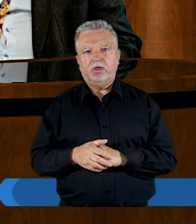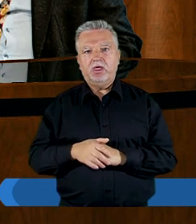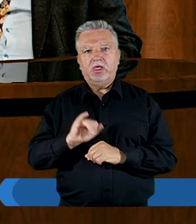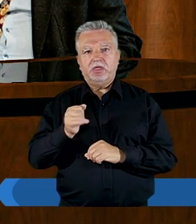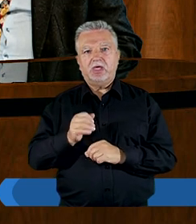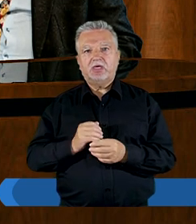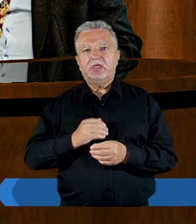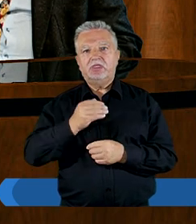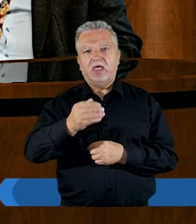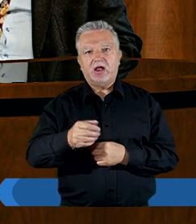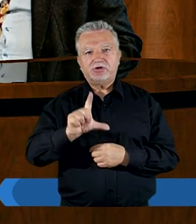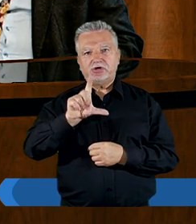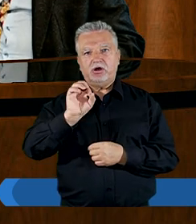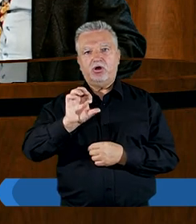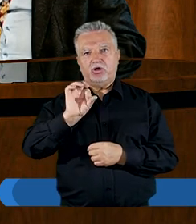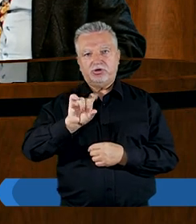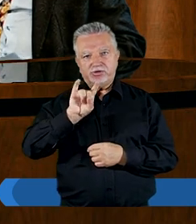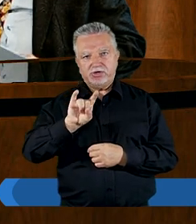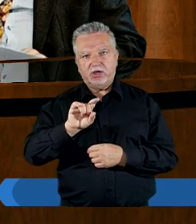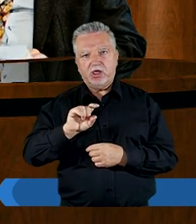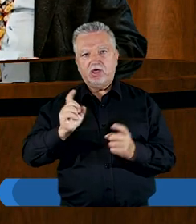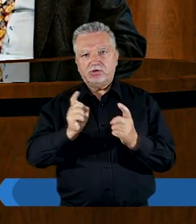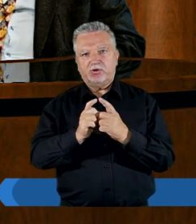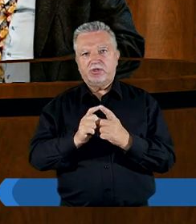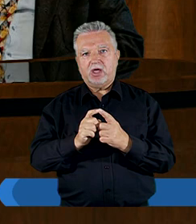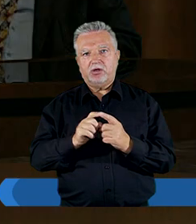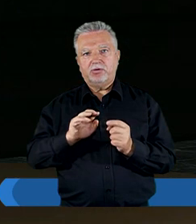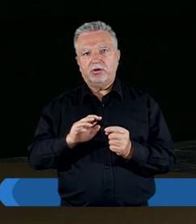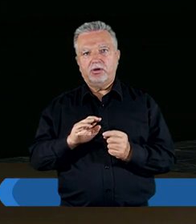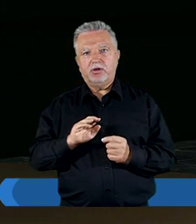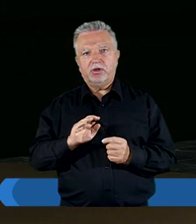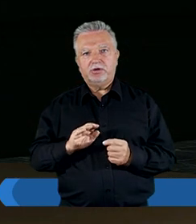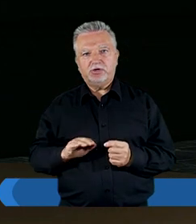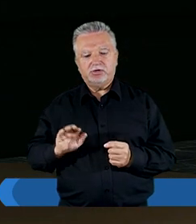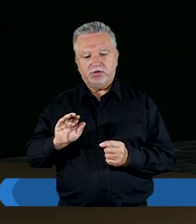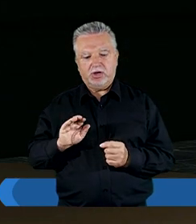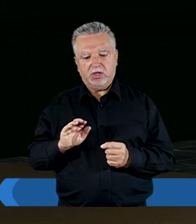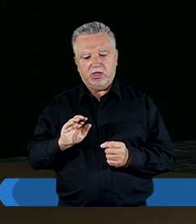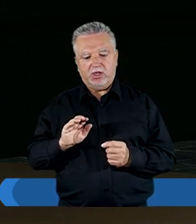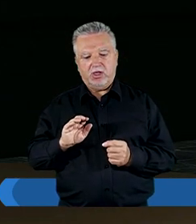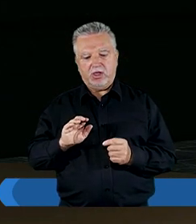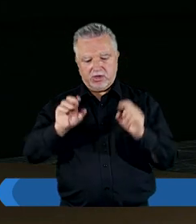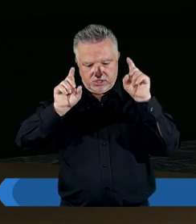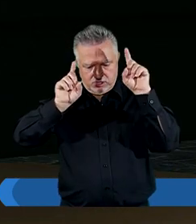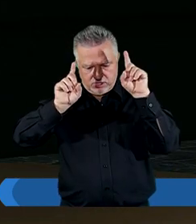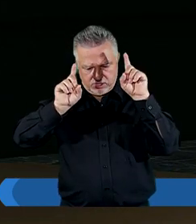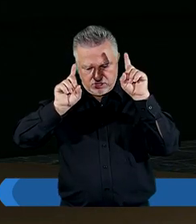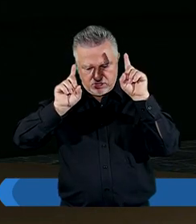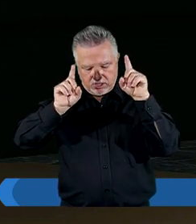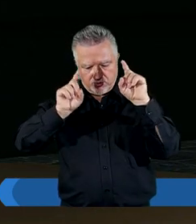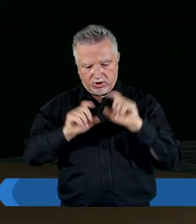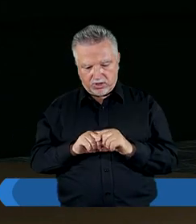jakie dalsze losy spotkają tego niegodziwca. W takim razie odczytam. Objawienie